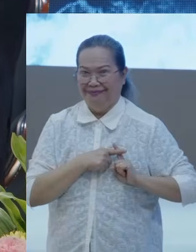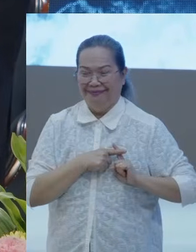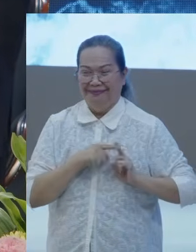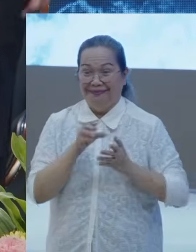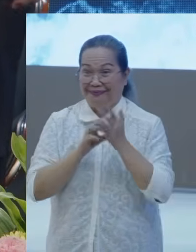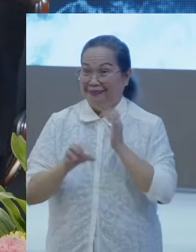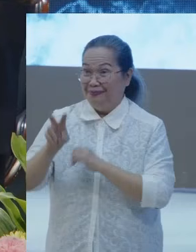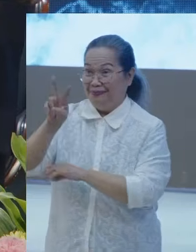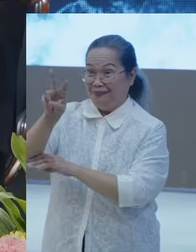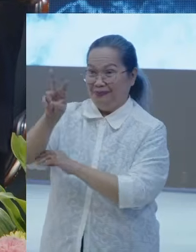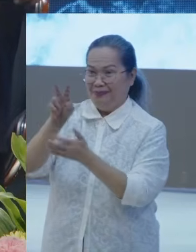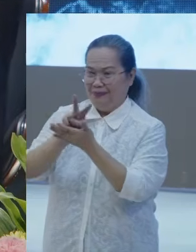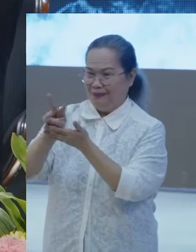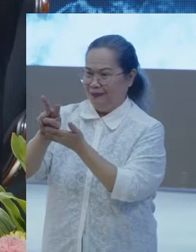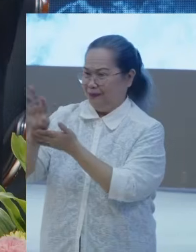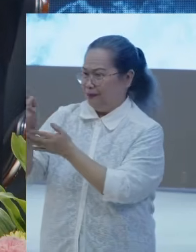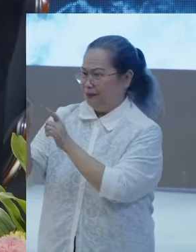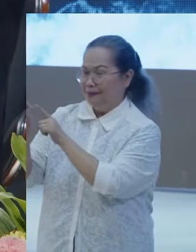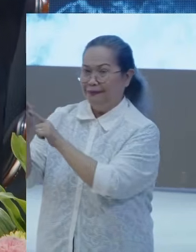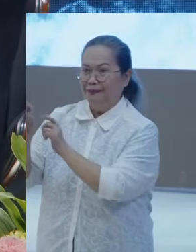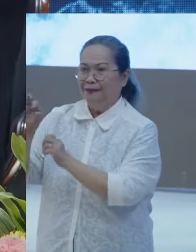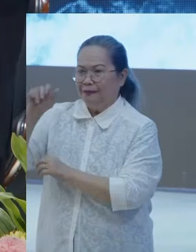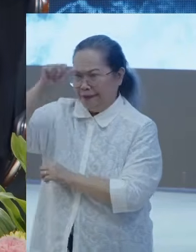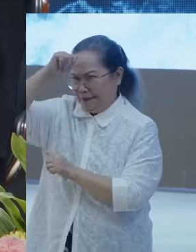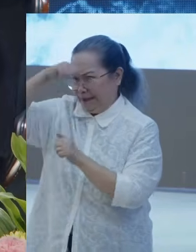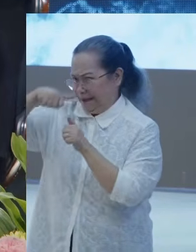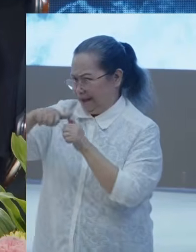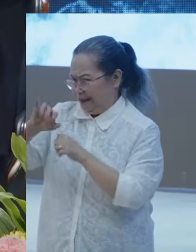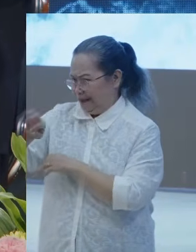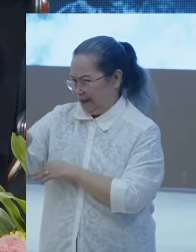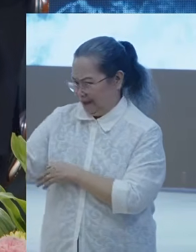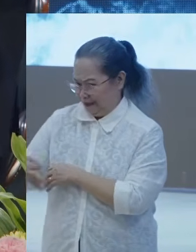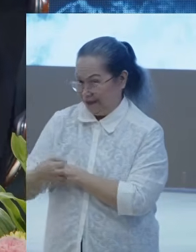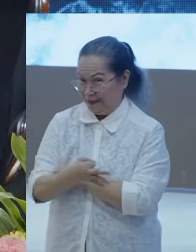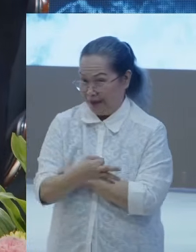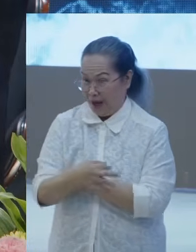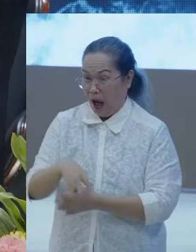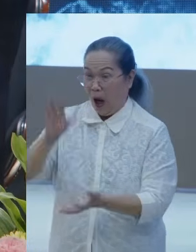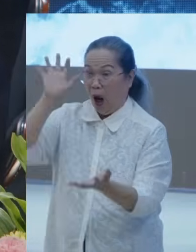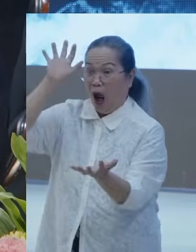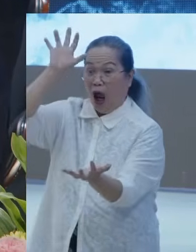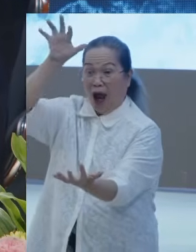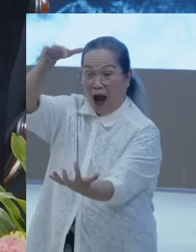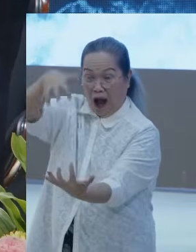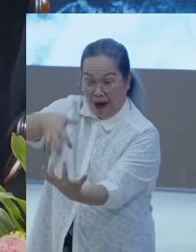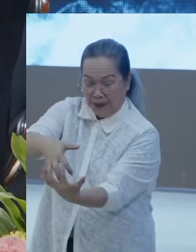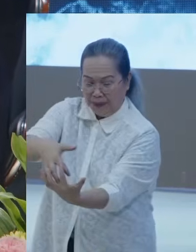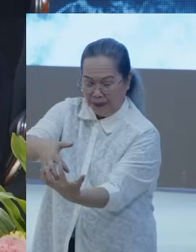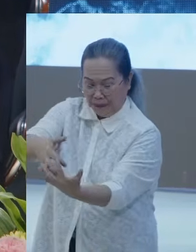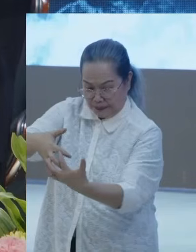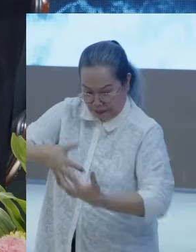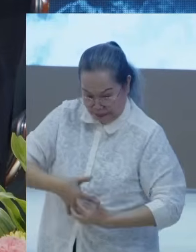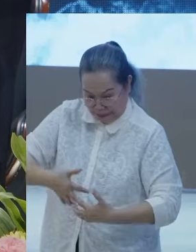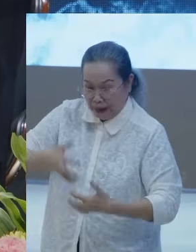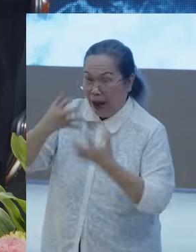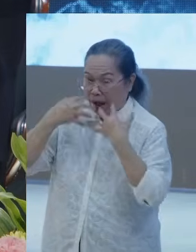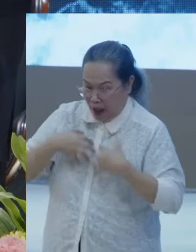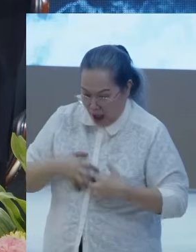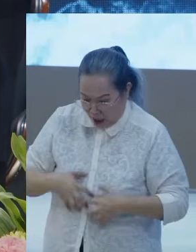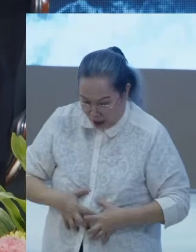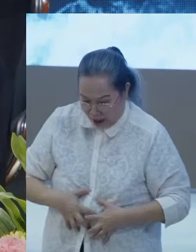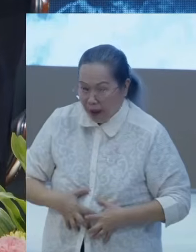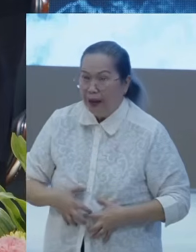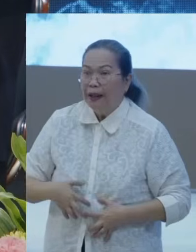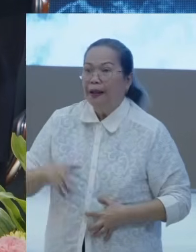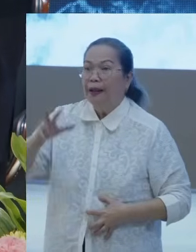9, naalala natin si Jonah, nasa tiyan na ng isang malaking isda. Sabi niya sa chapter